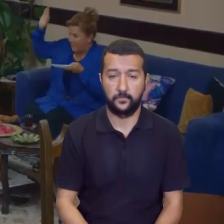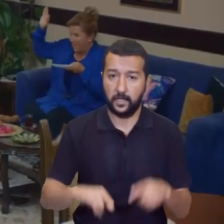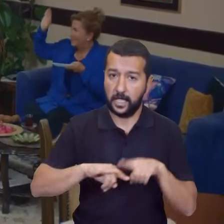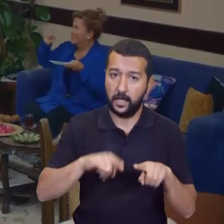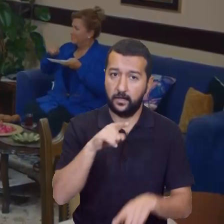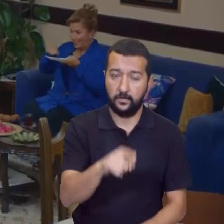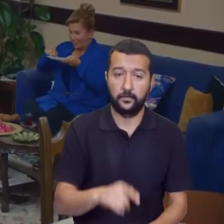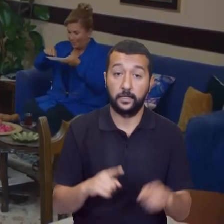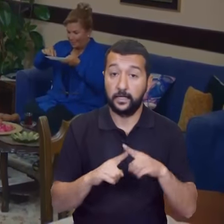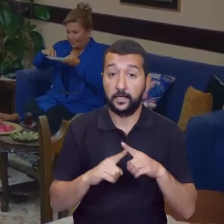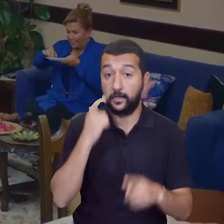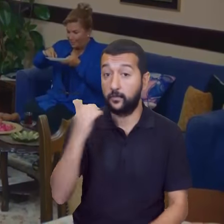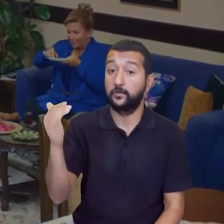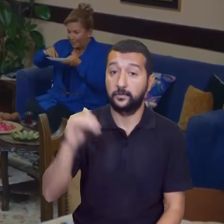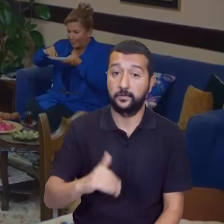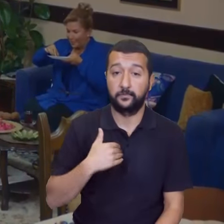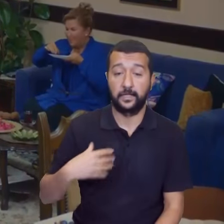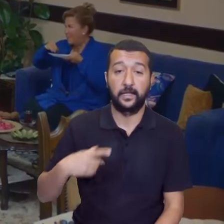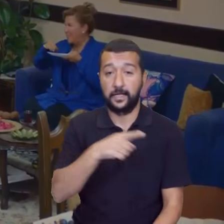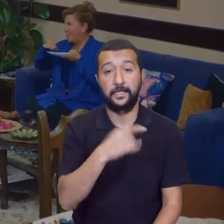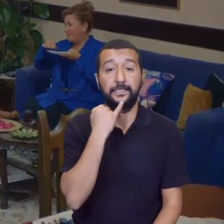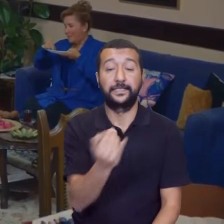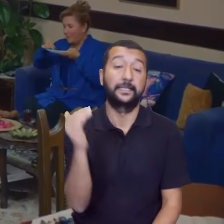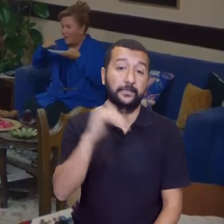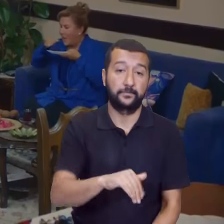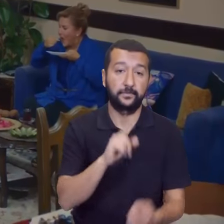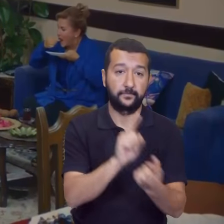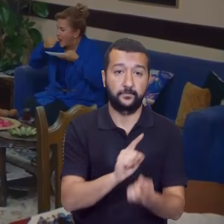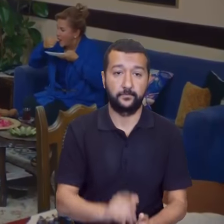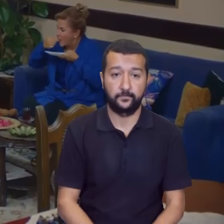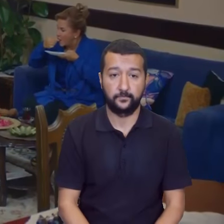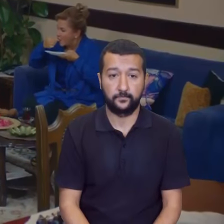Hale. Tarık hoş geldin. Ben de Adile anneyi ziyarete gelmiştim.